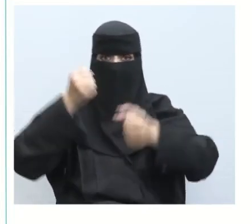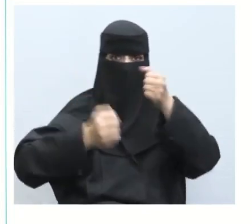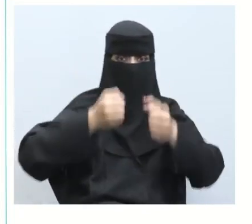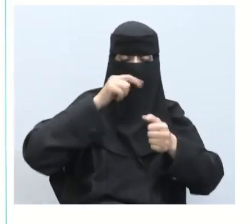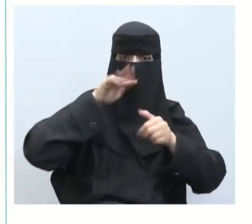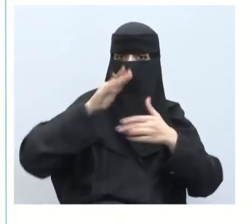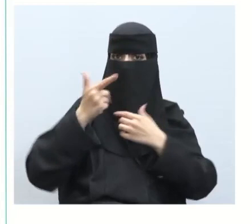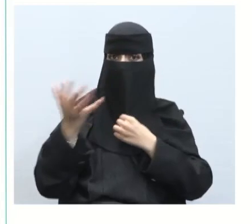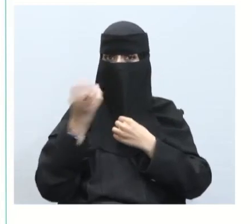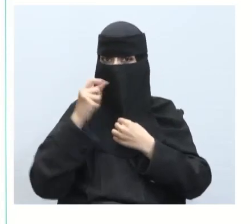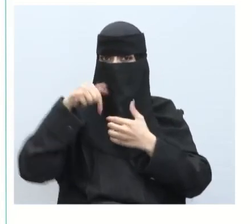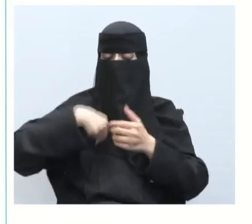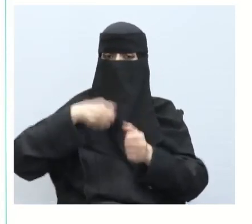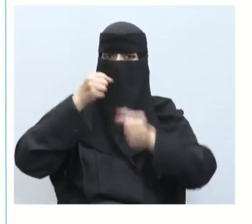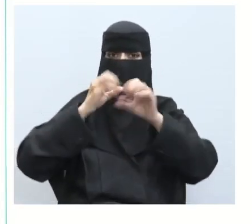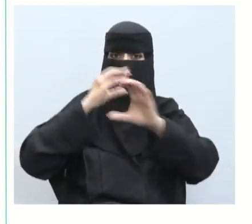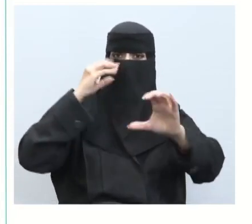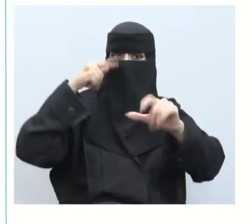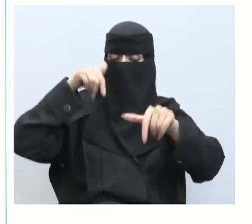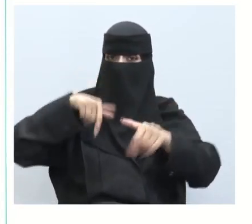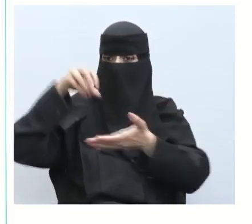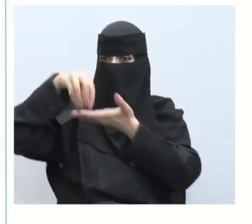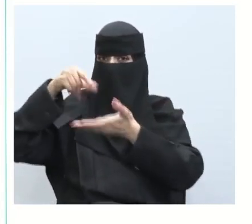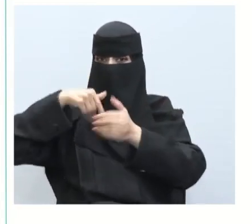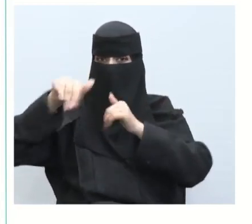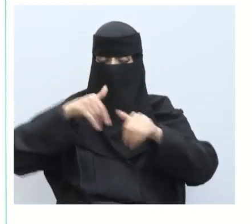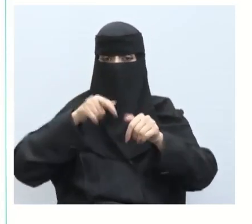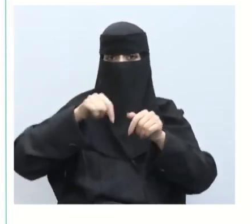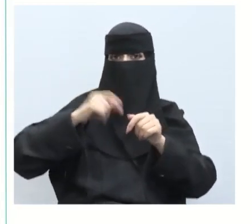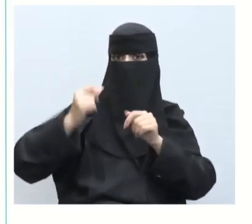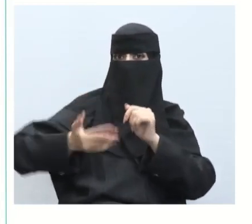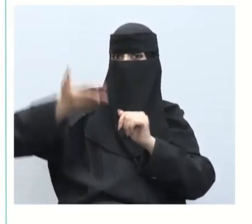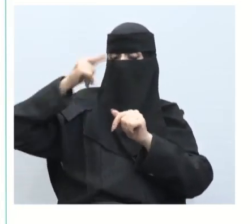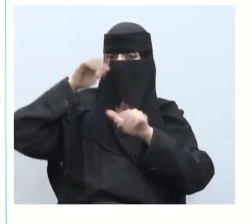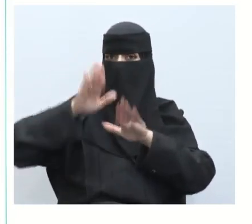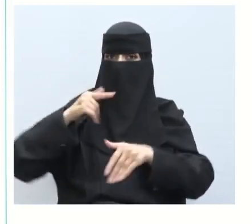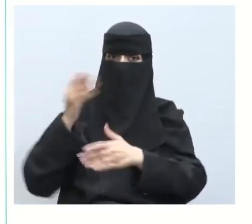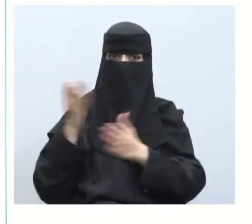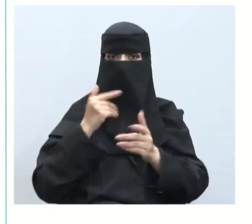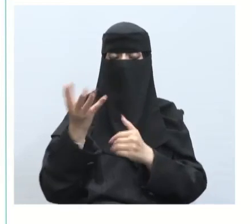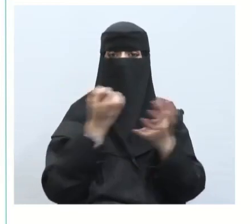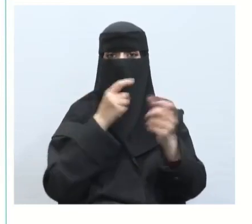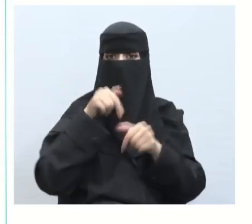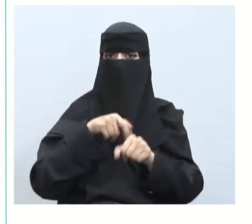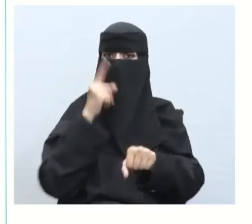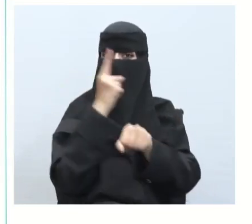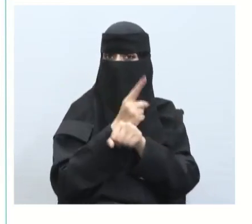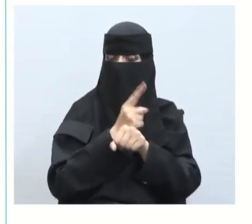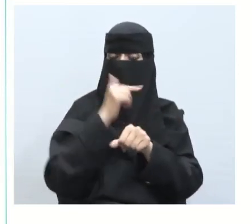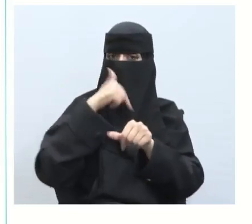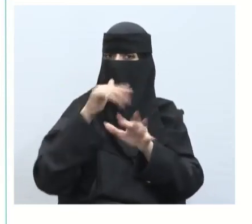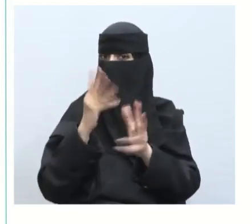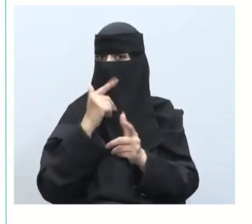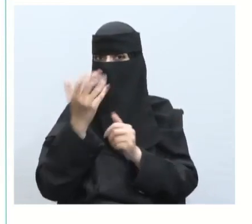ايضا ما الذي يحتاجونه مثلا مركبات تسهيل المركبات مركبات تكون ذ جوده عاليه اذا يوفر لهم الموارد المعلم ايضا ما الذي